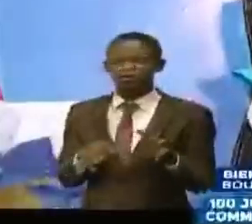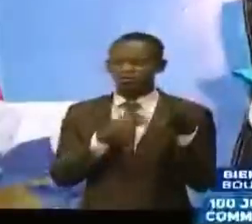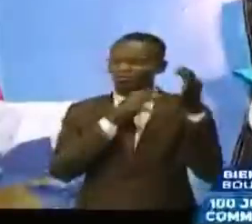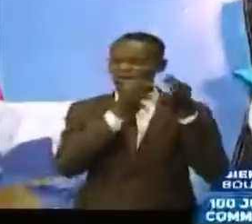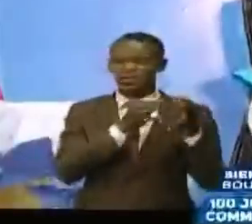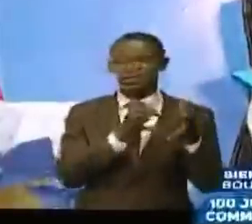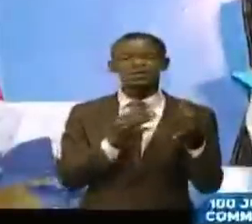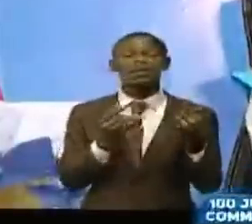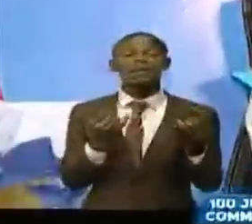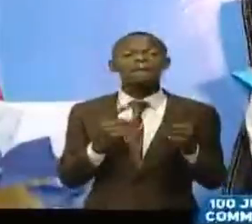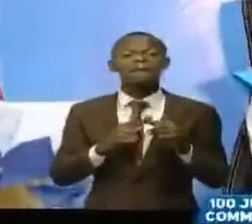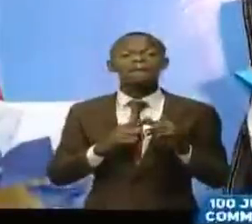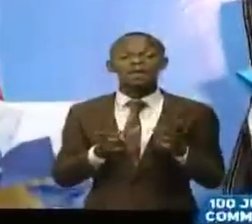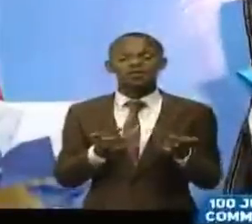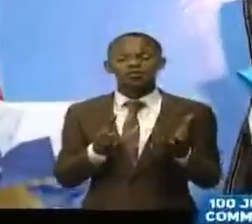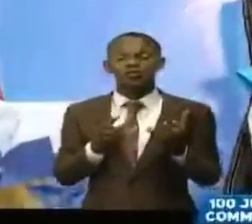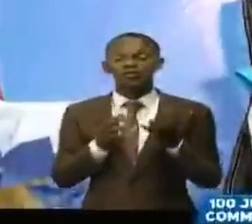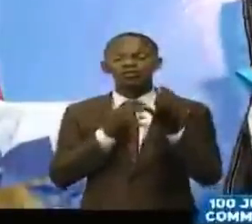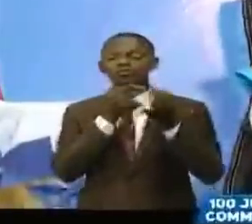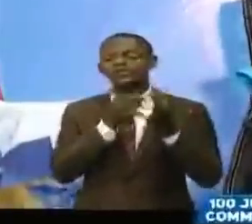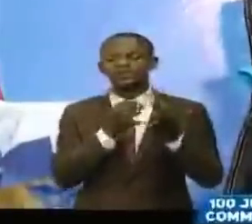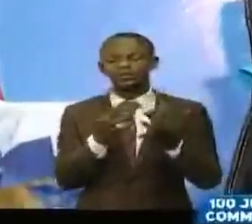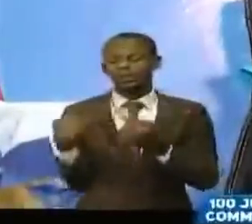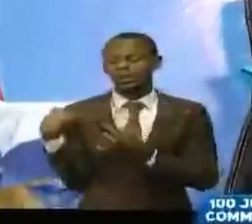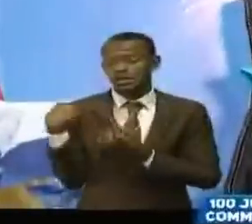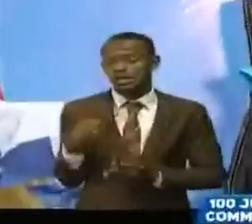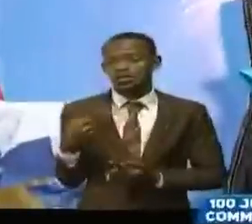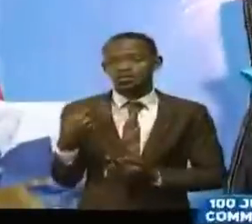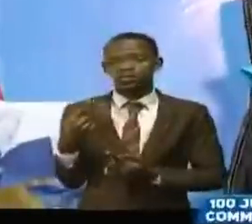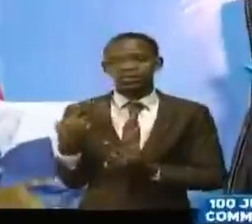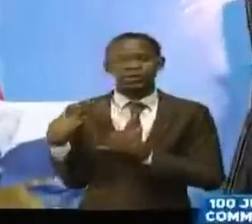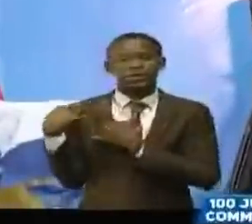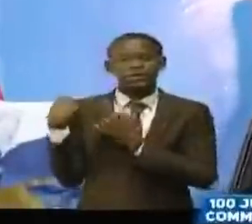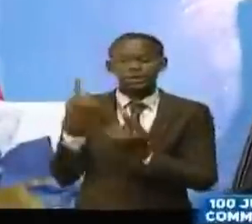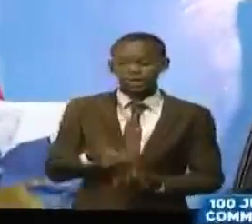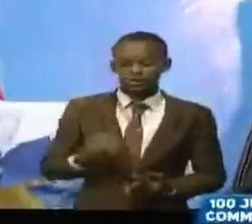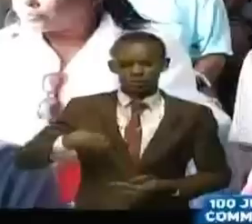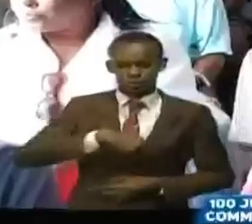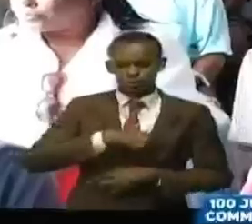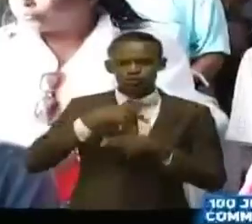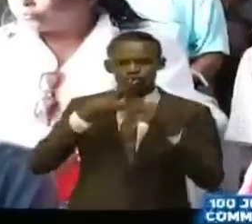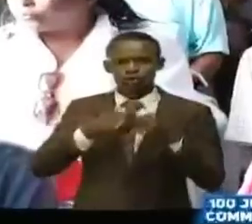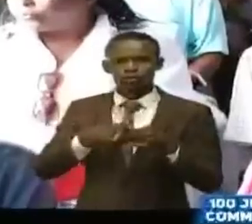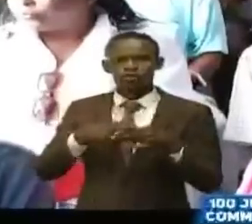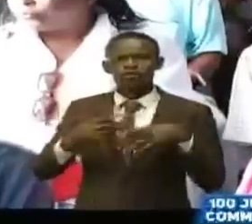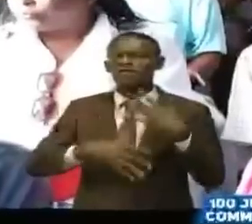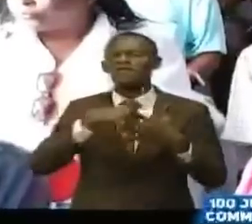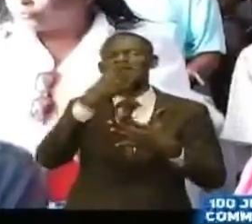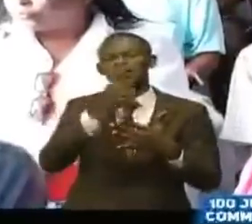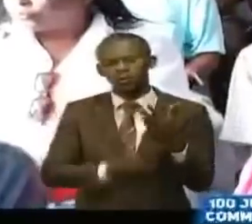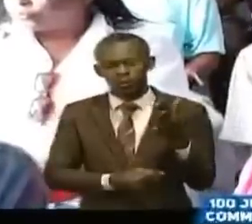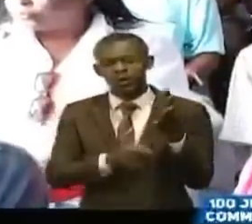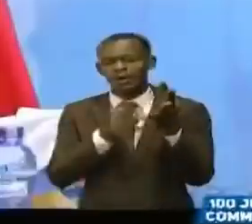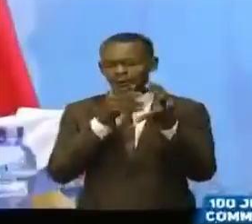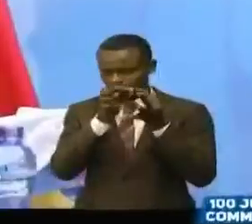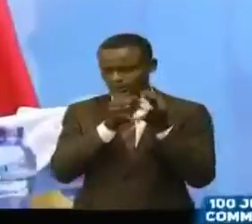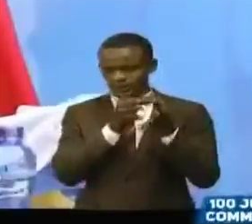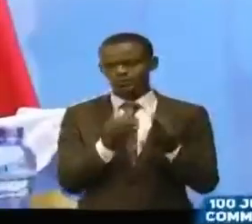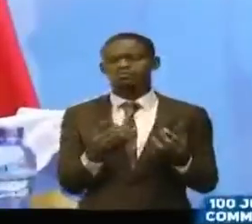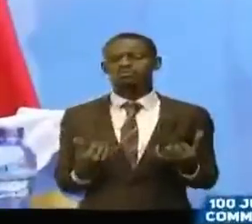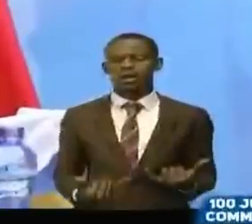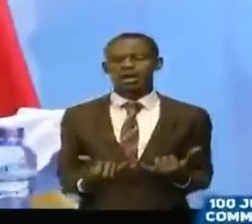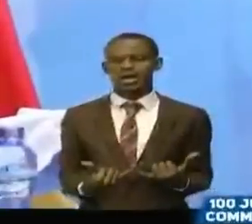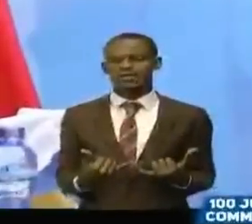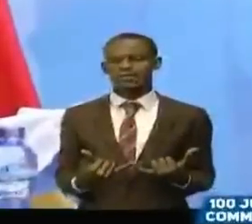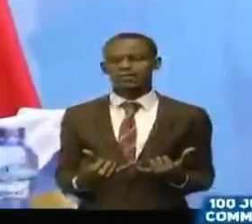de rendre compte de ce que nous avons pu faire depuis que nous sommes là. Bienvenue Mbalibi a rappelé